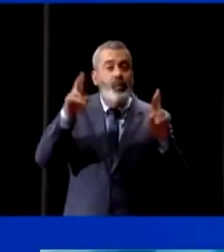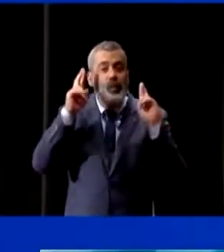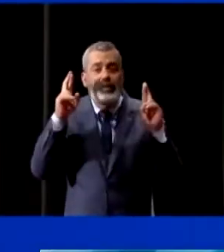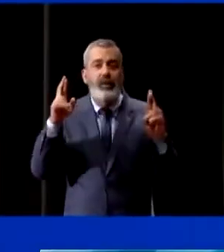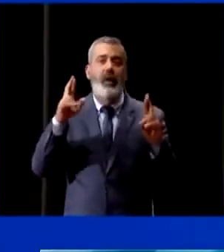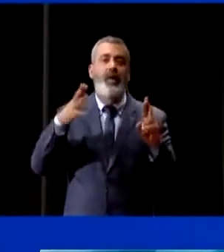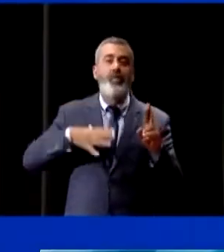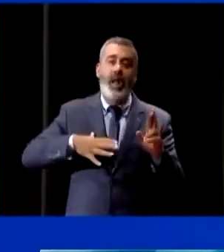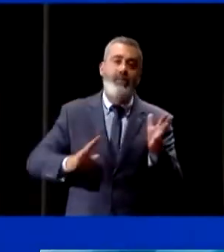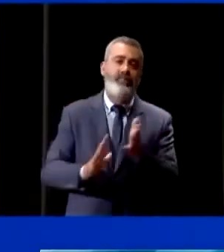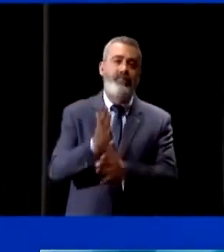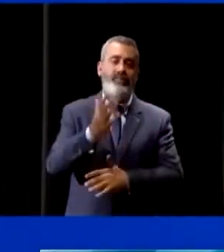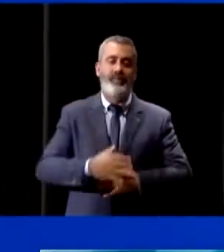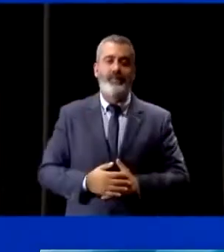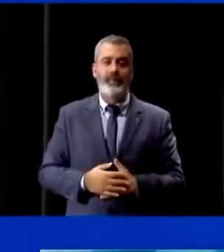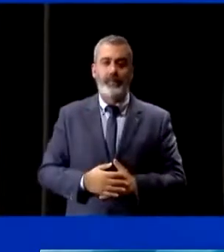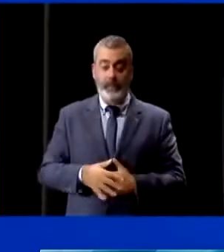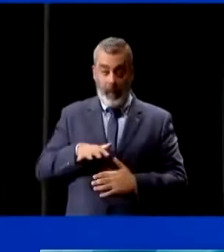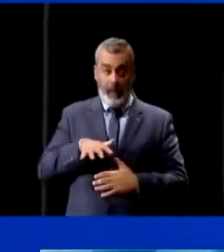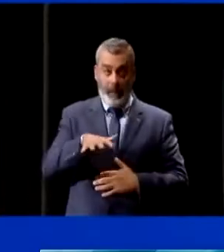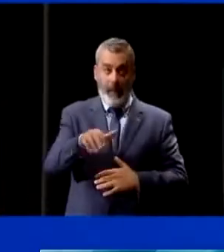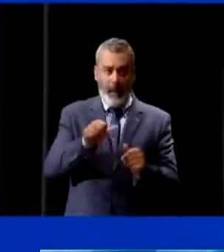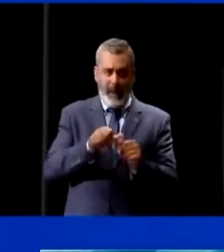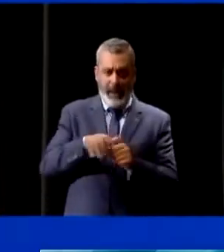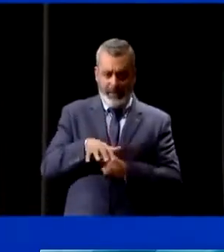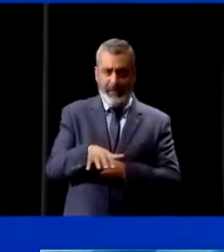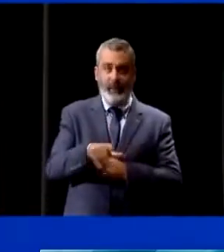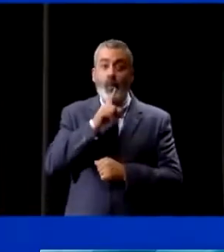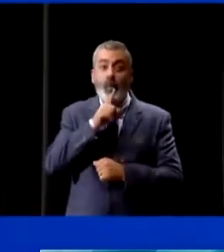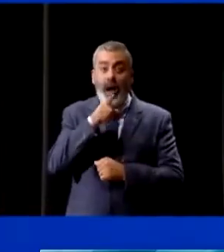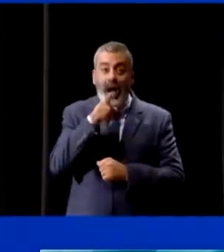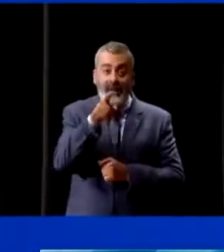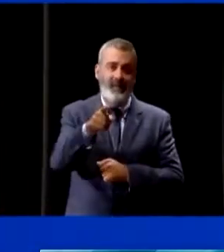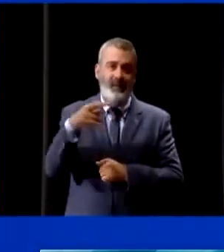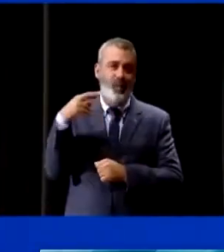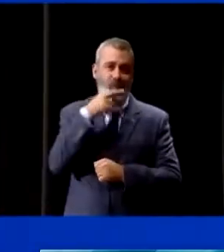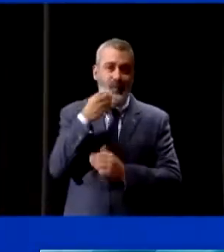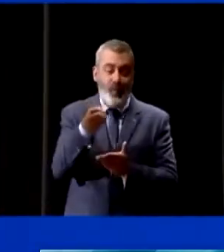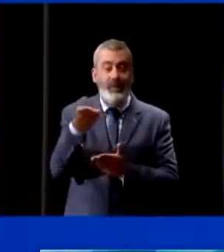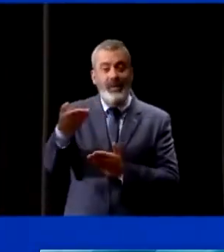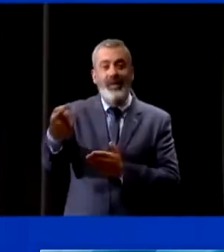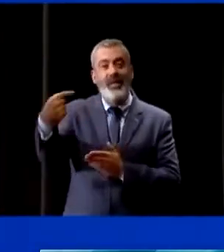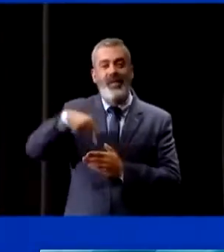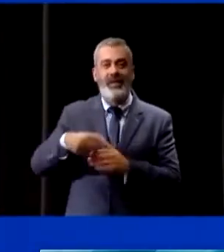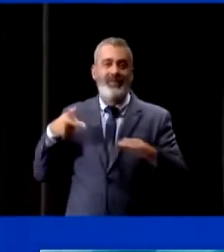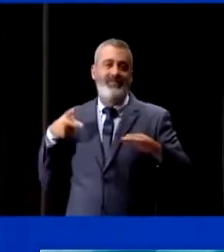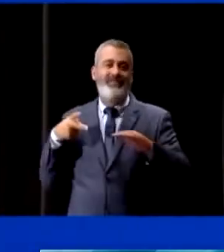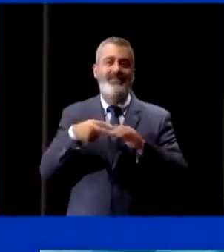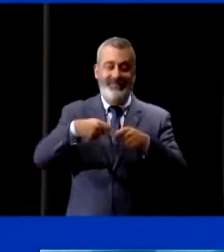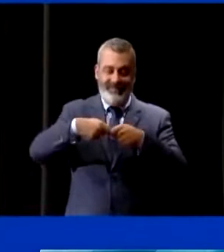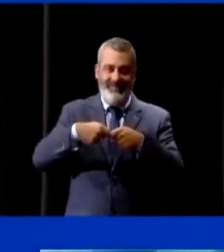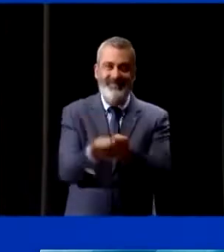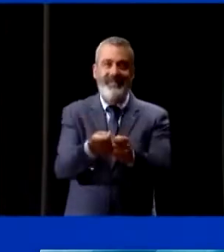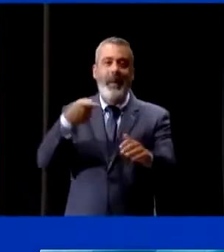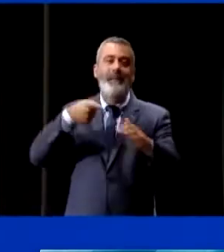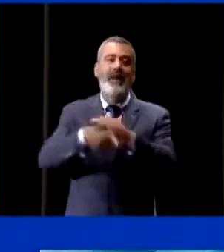προσδοκίες. Σε λίγους μήνες θα είστε εσείς, κύριε Πρόεδρε, εκείνος που θα κόψετε επιτέλους το πρώτο εισιτήριο για το